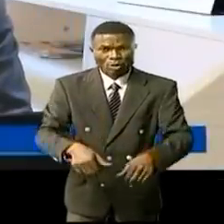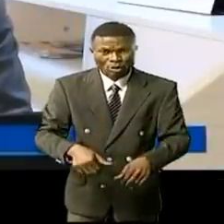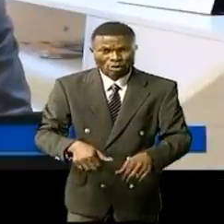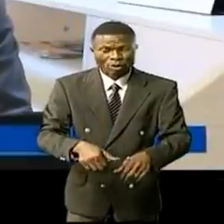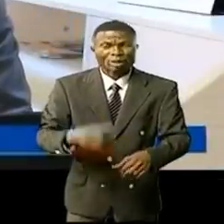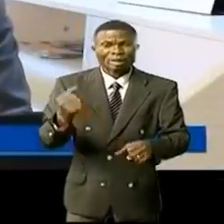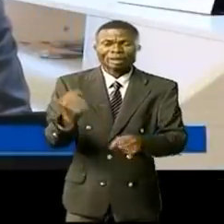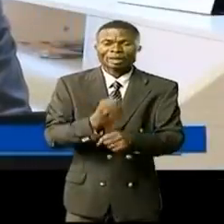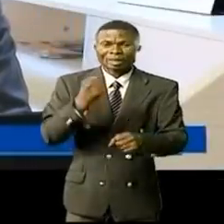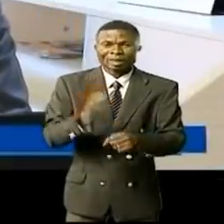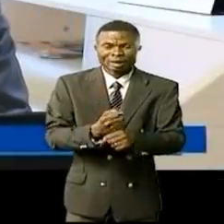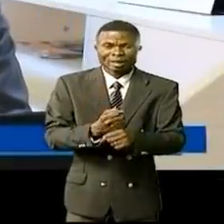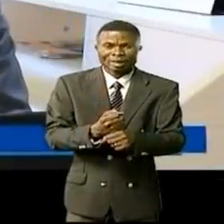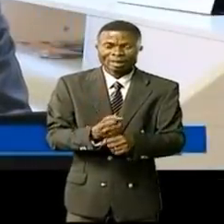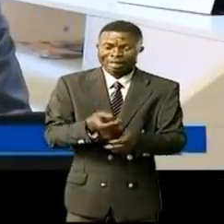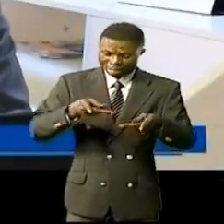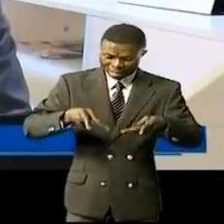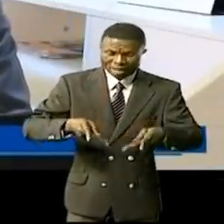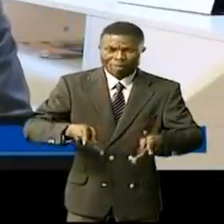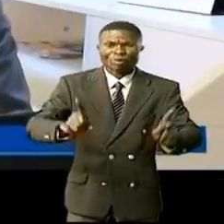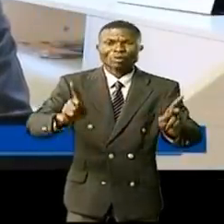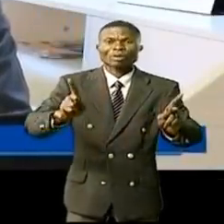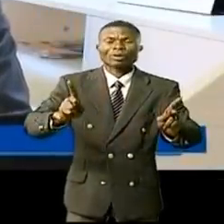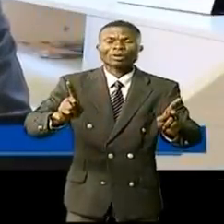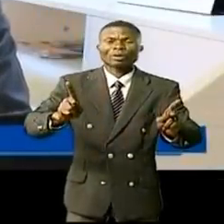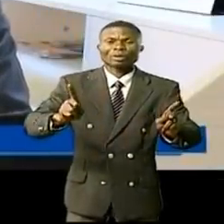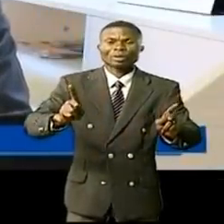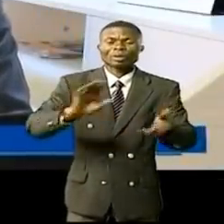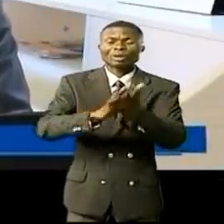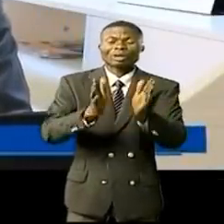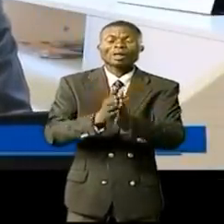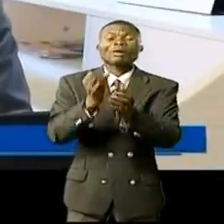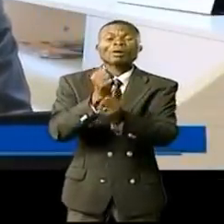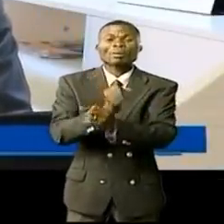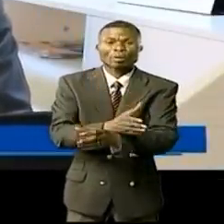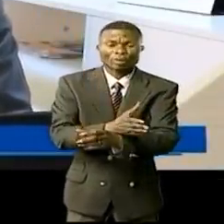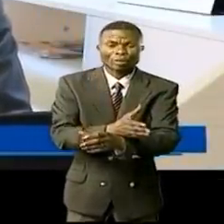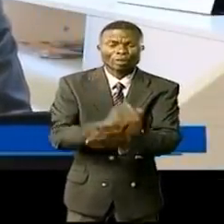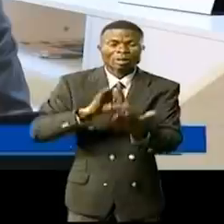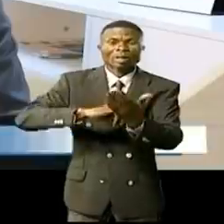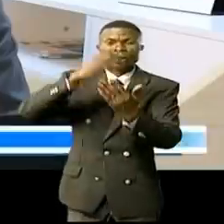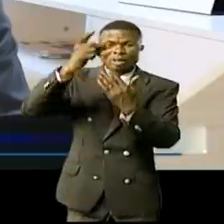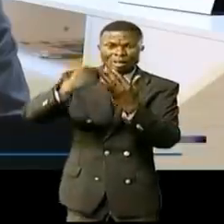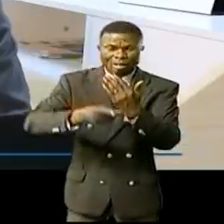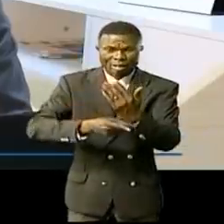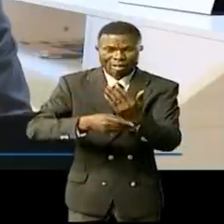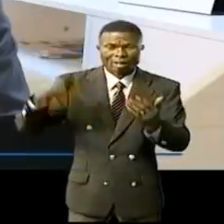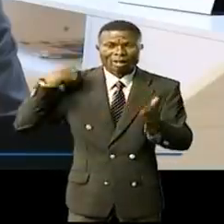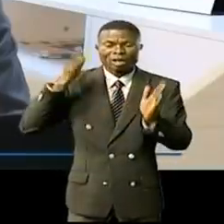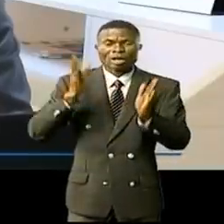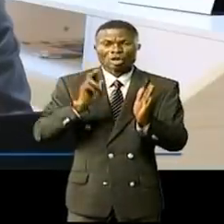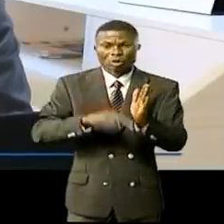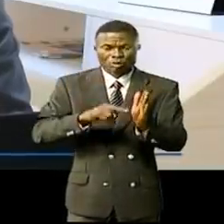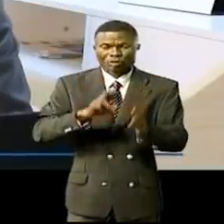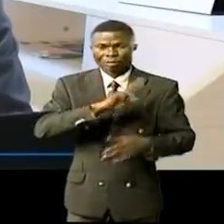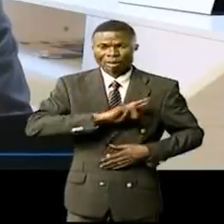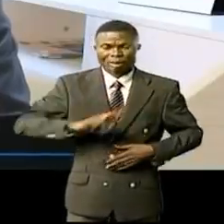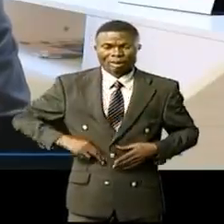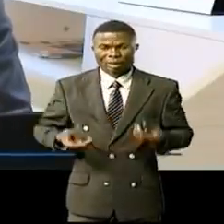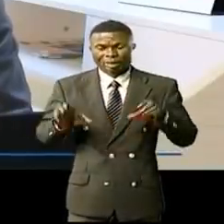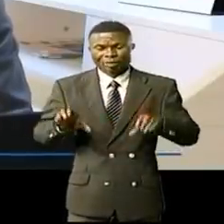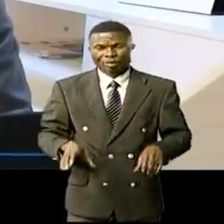mission devant permettre la concrétisation du programme du gouvernement de la République, qui